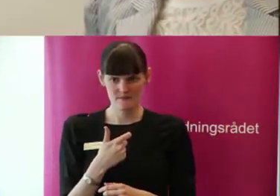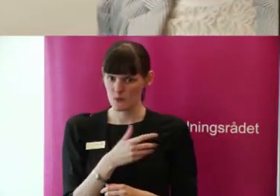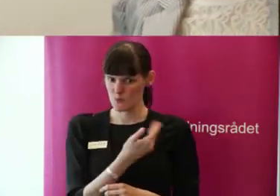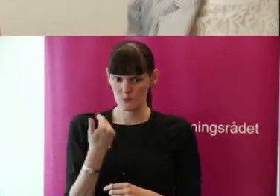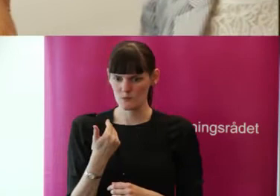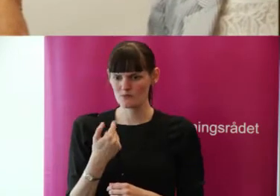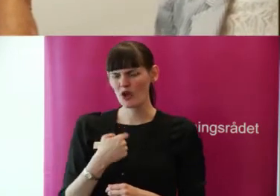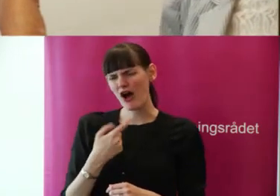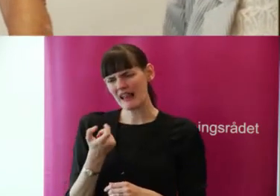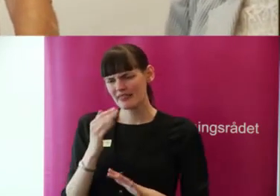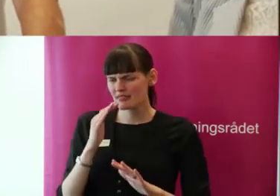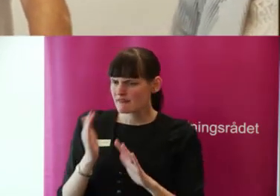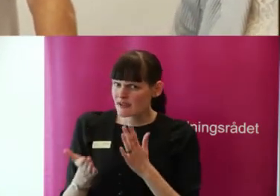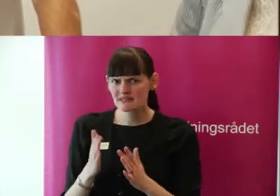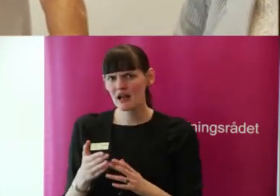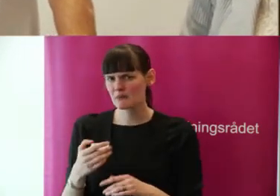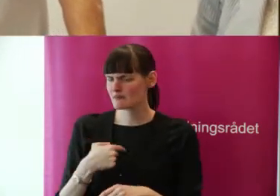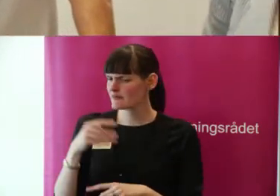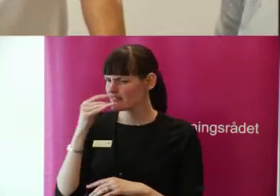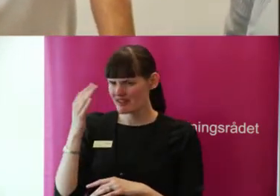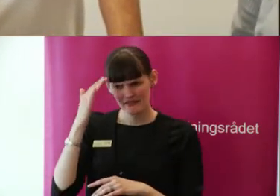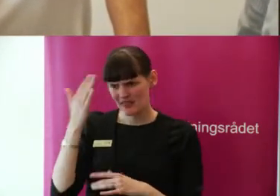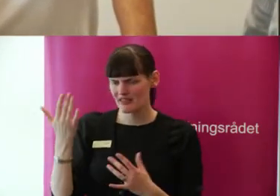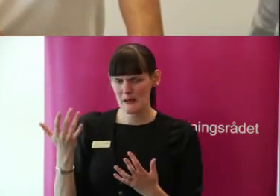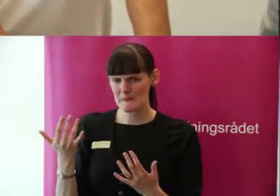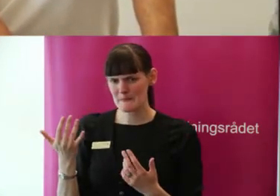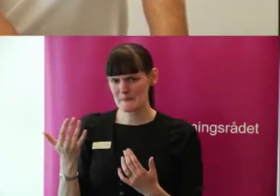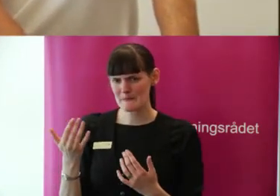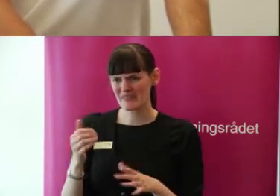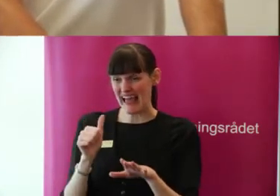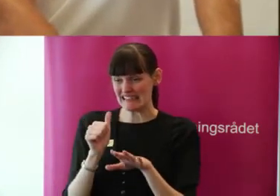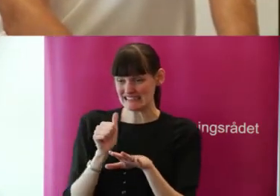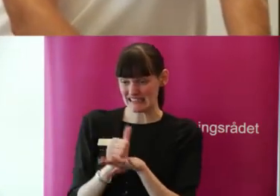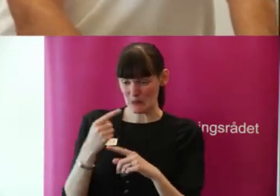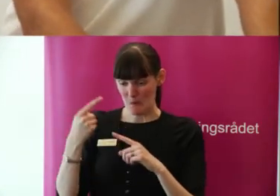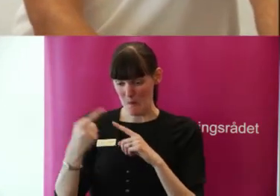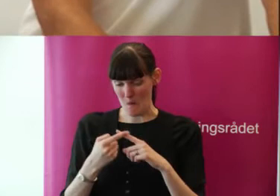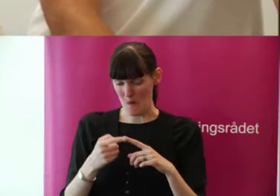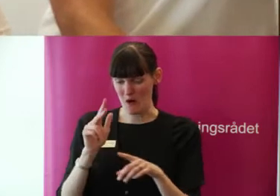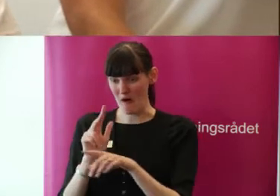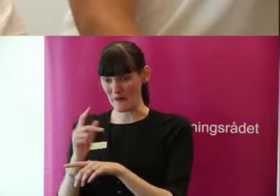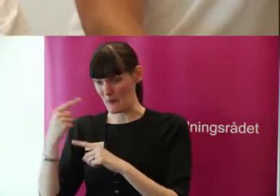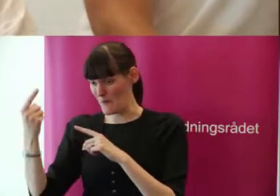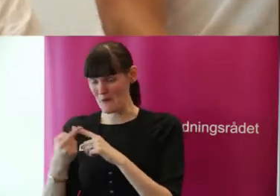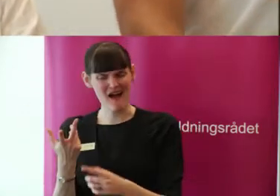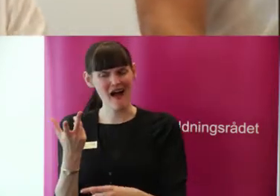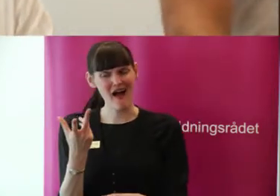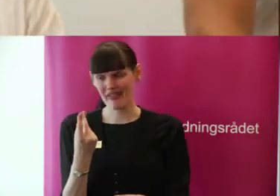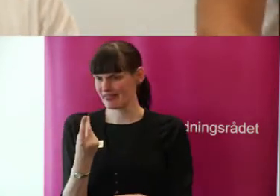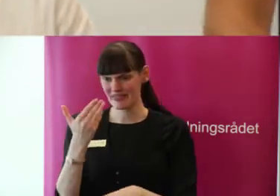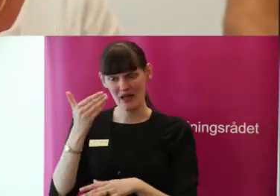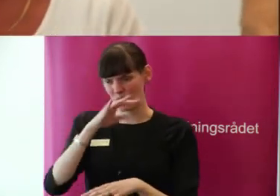Och jag blev väl lite tveksam, sådär, lite fundersam. För att 16-18 år, det är en helt annan åldersgrupp än det